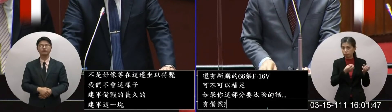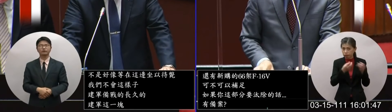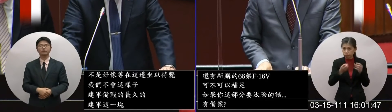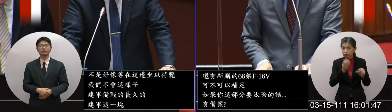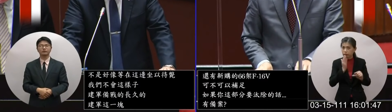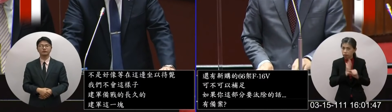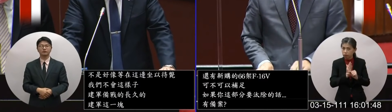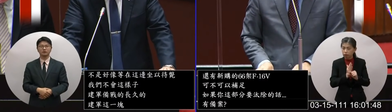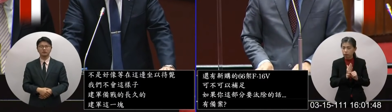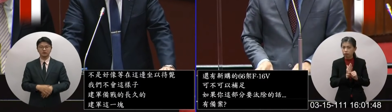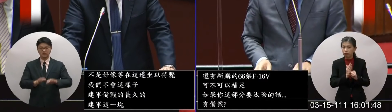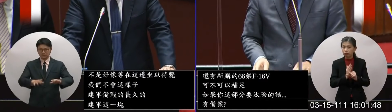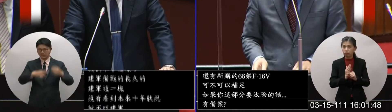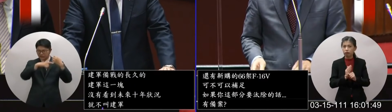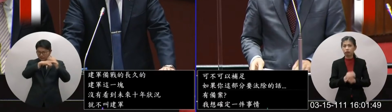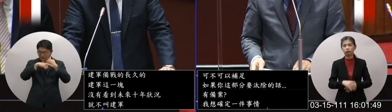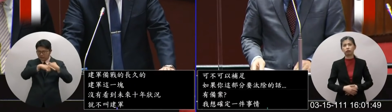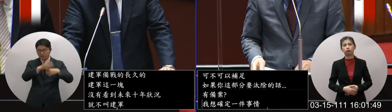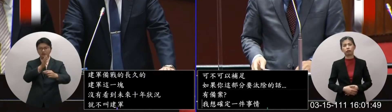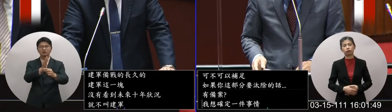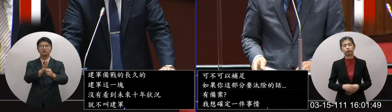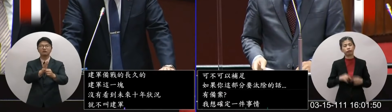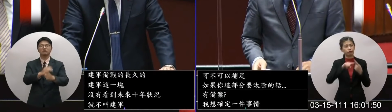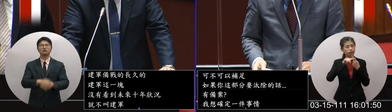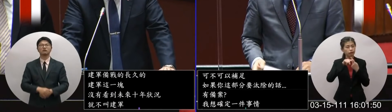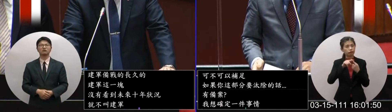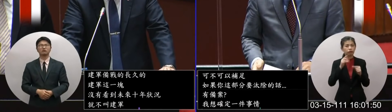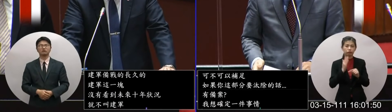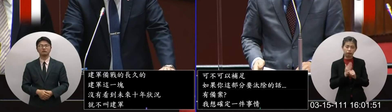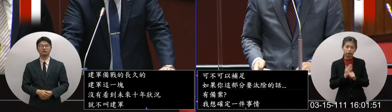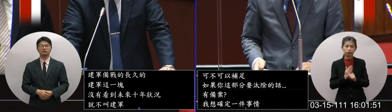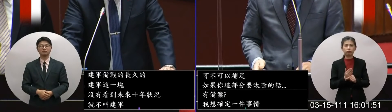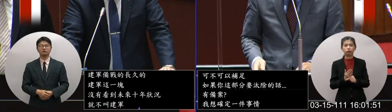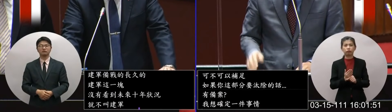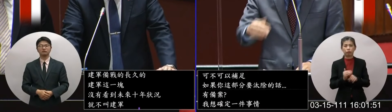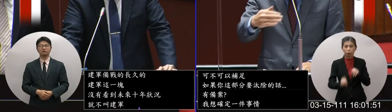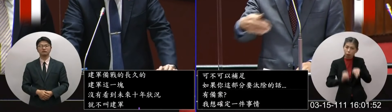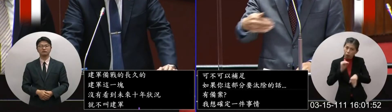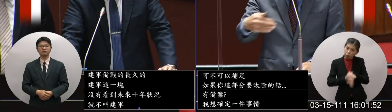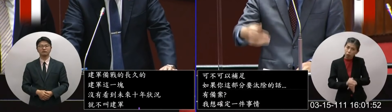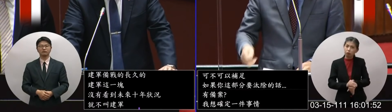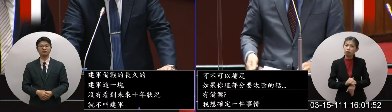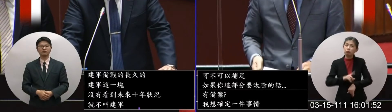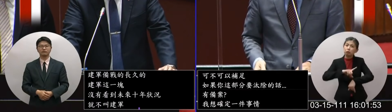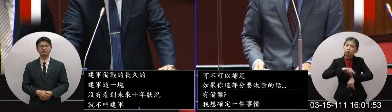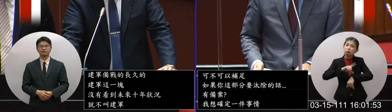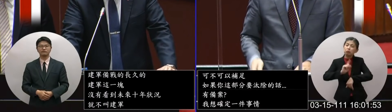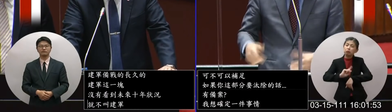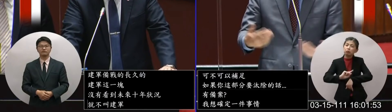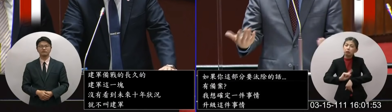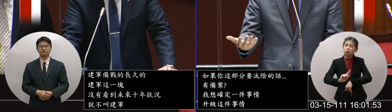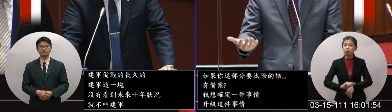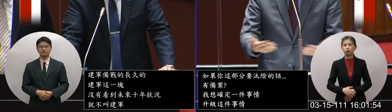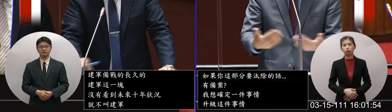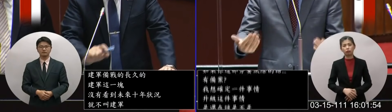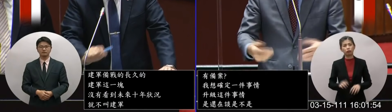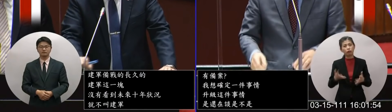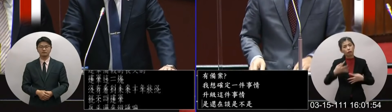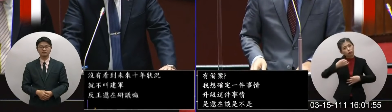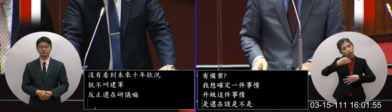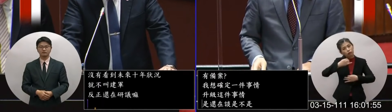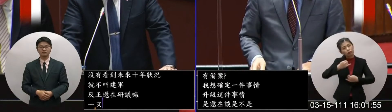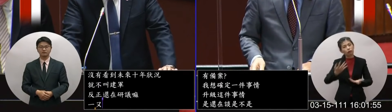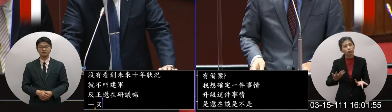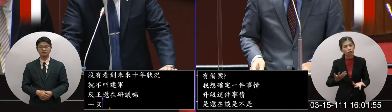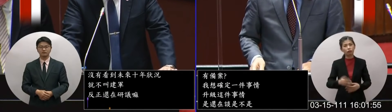对了。 没有，反正还是在研议嘛。 还在研议啊、哦？什么时候会有结论？你有没有一个截止点啊？就是说你大概什么时候一定